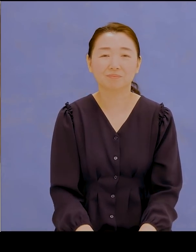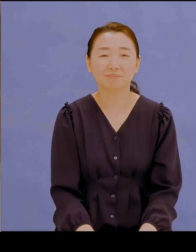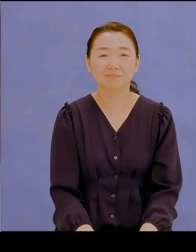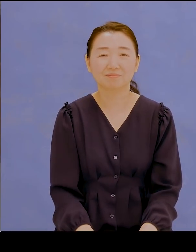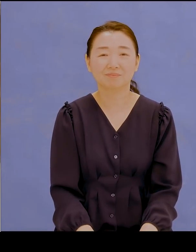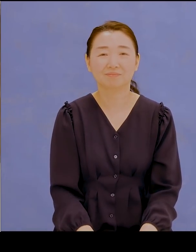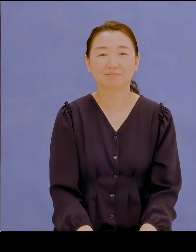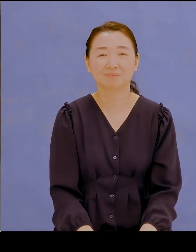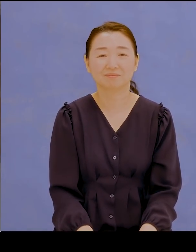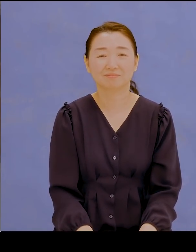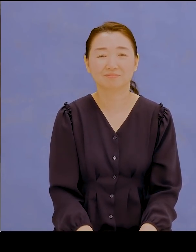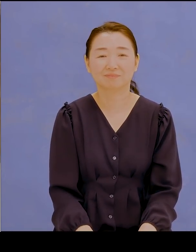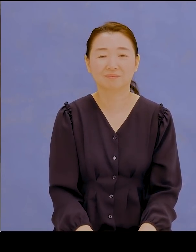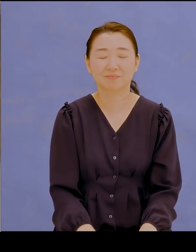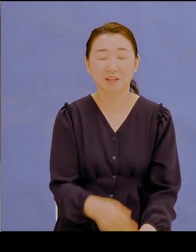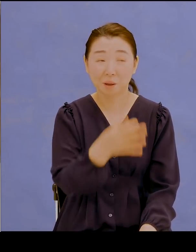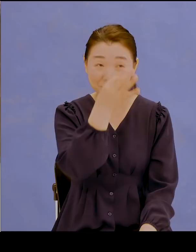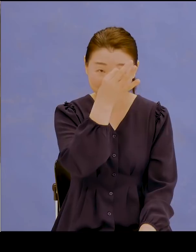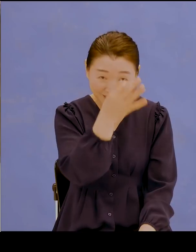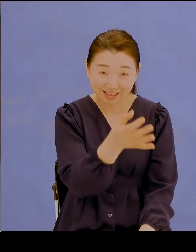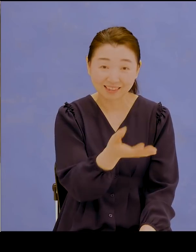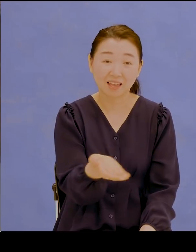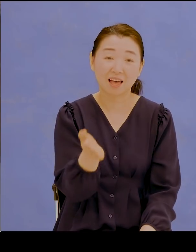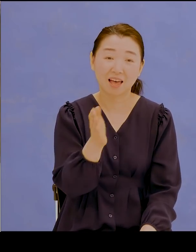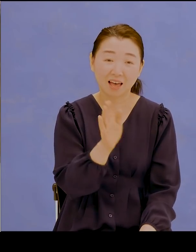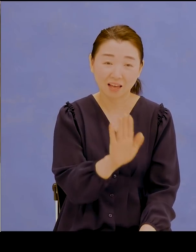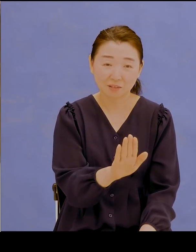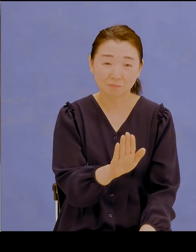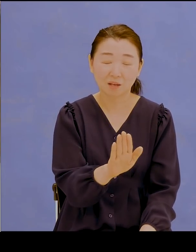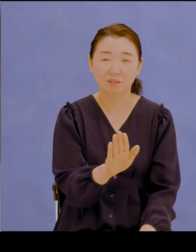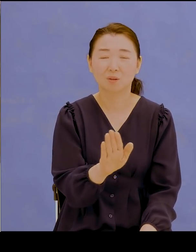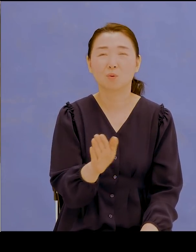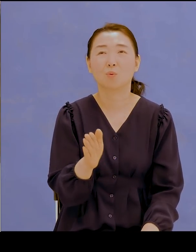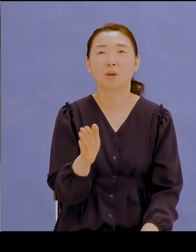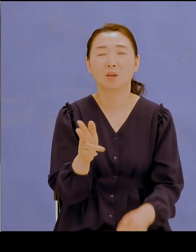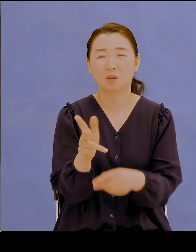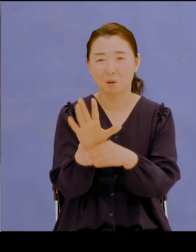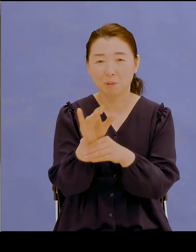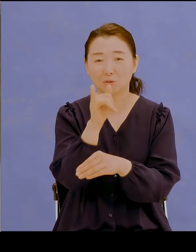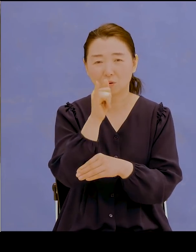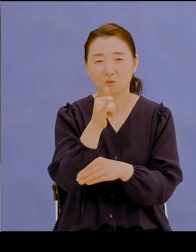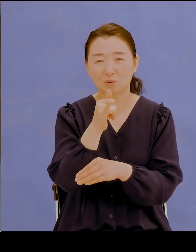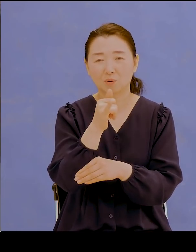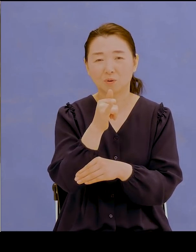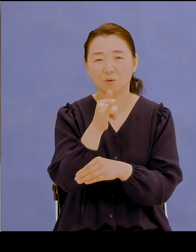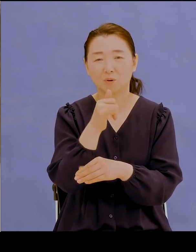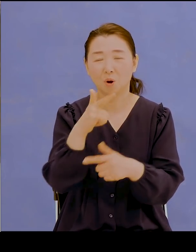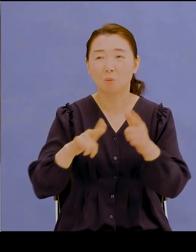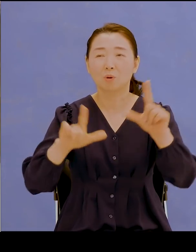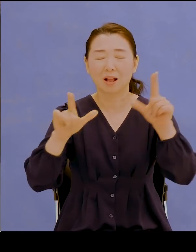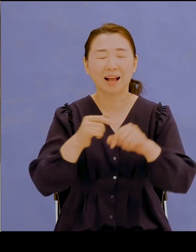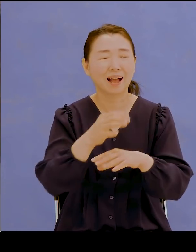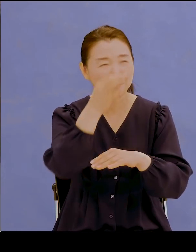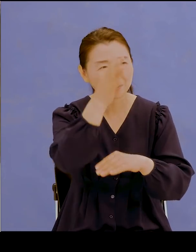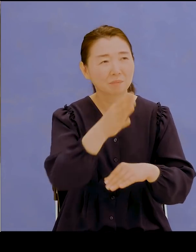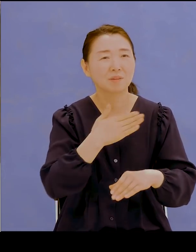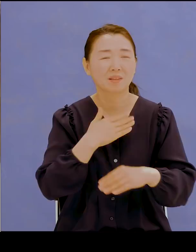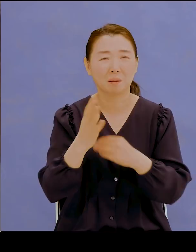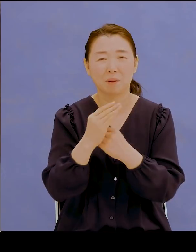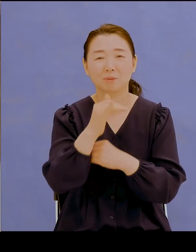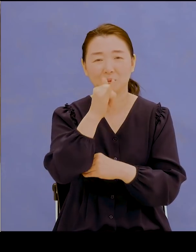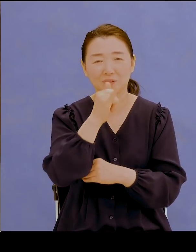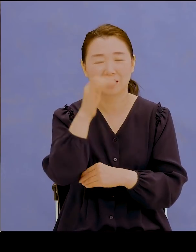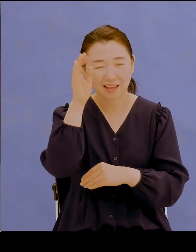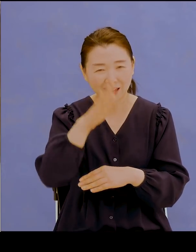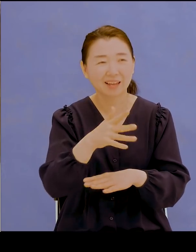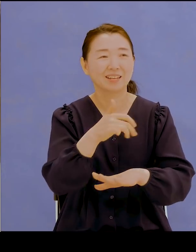그렇잖아요. 그래서 저 좀 죄송한데 녹화가 있어요. 목요일이거든요. 네. 녹화가 죄송합니다. 녹화가